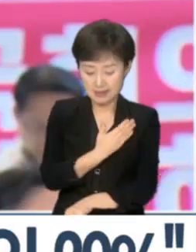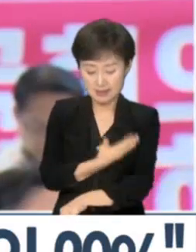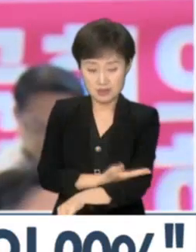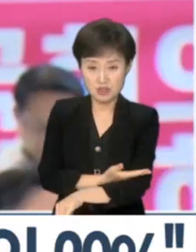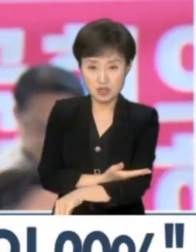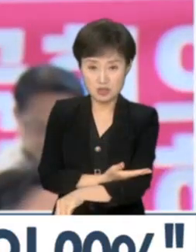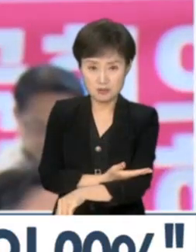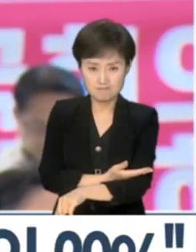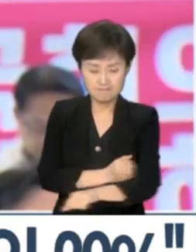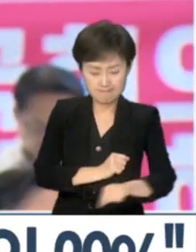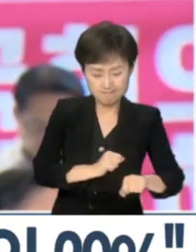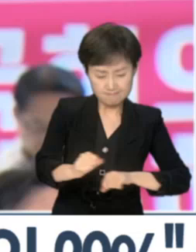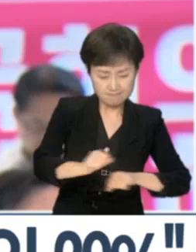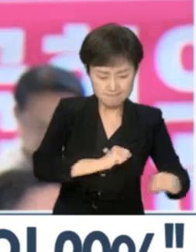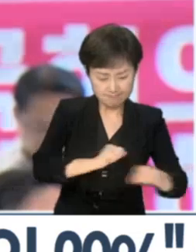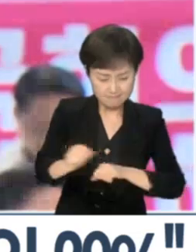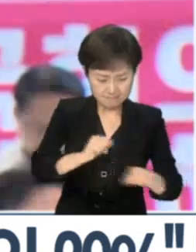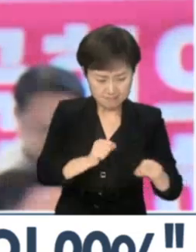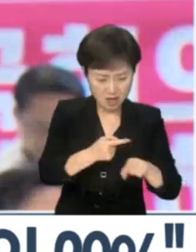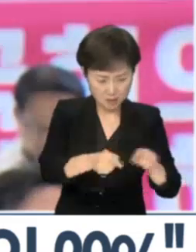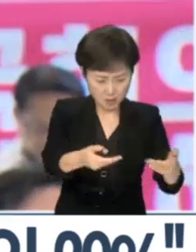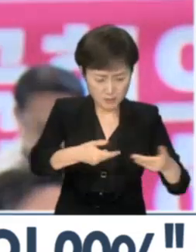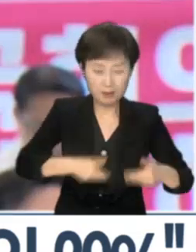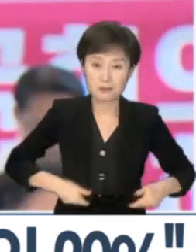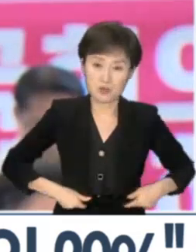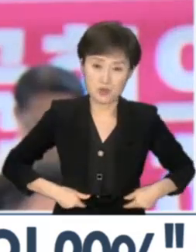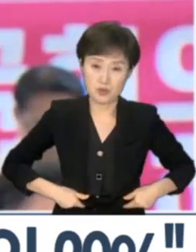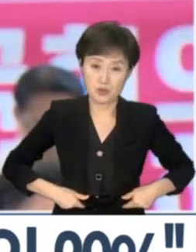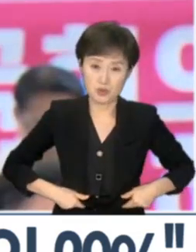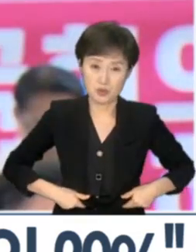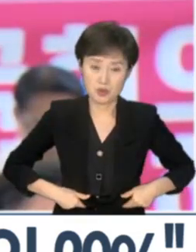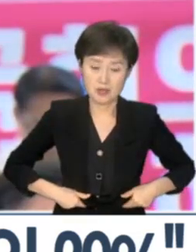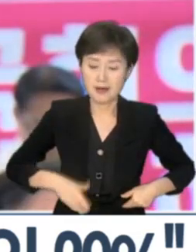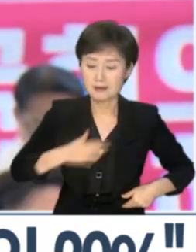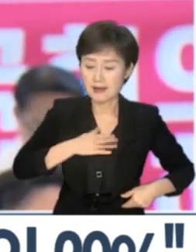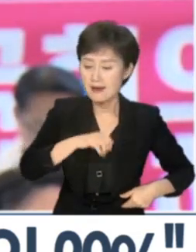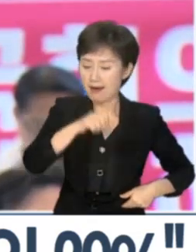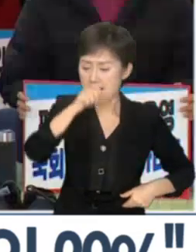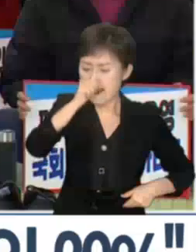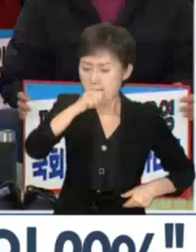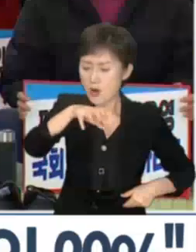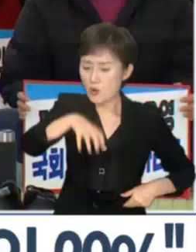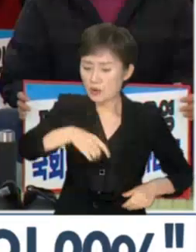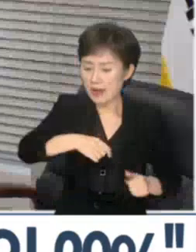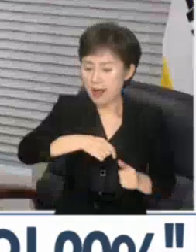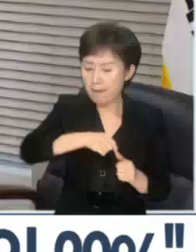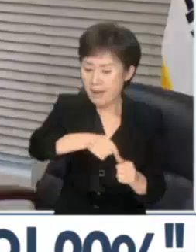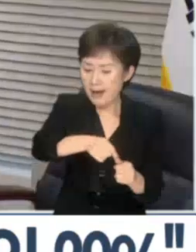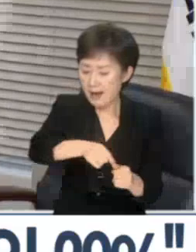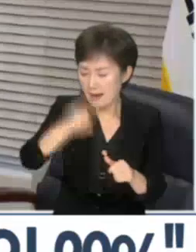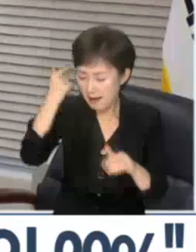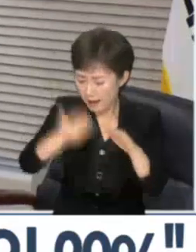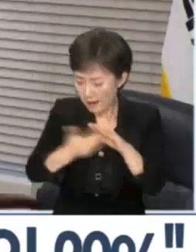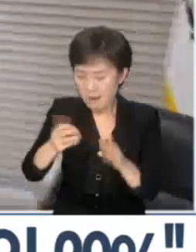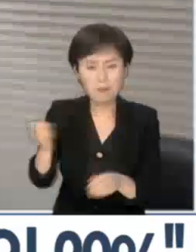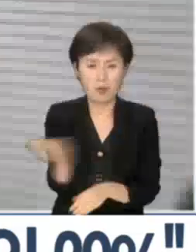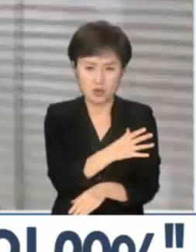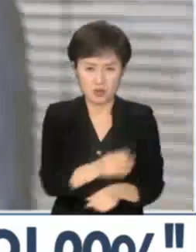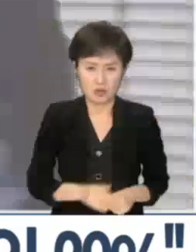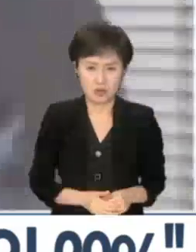평가를 받는 것으로 생각이 됩니다. 꼭 내가 전략공천을 받아서 지역에 내려가서 평가를 받겠다 이런 생각을 버려야 된다.